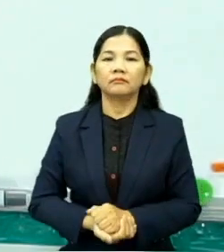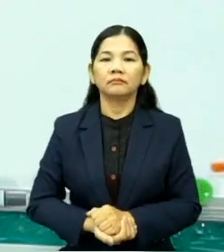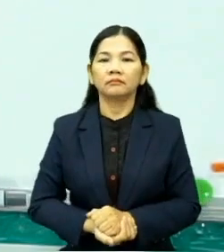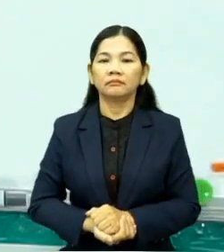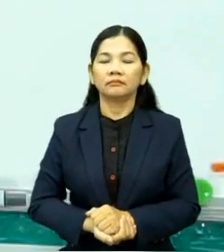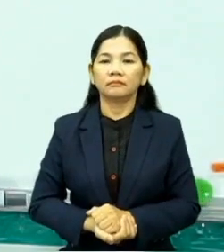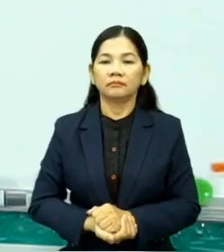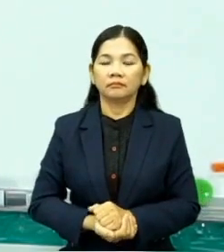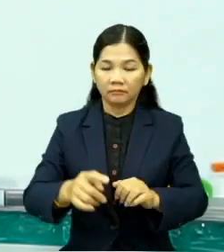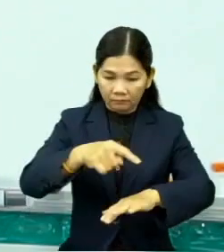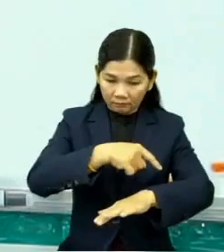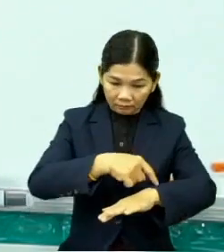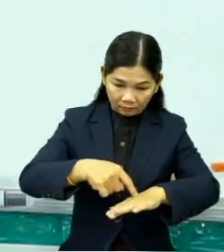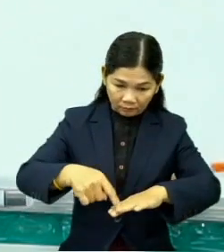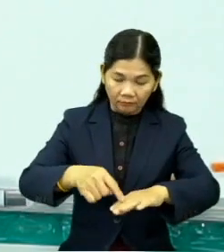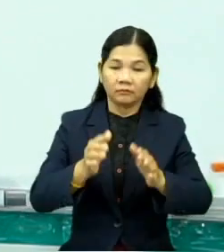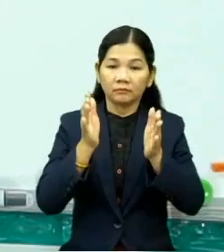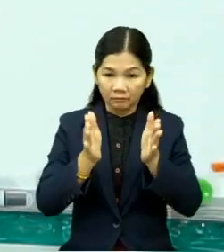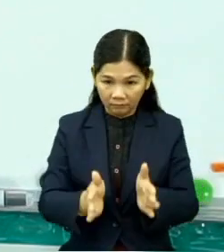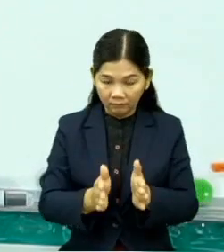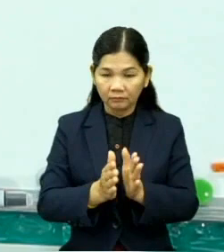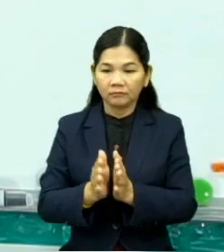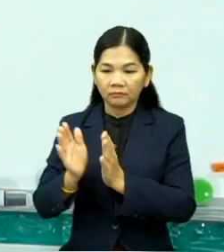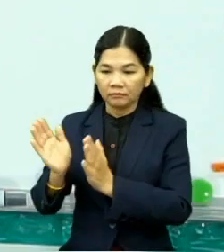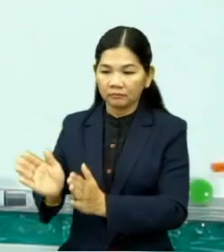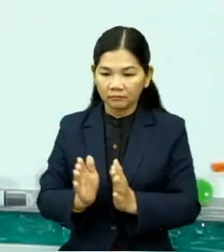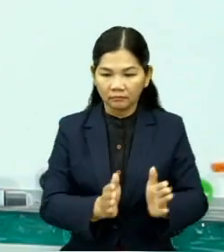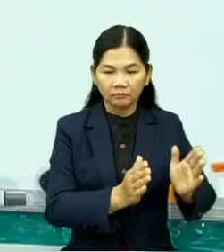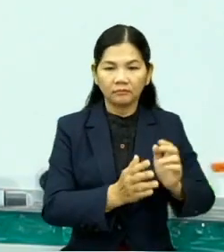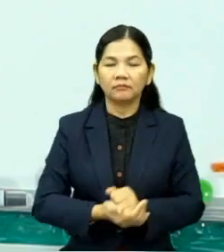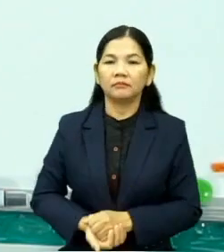អ្នកនិពន្ធរៀបចំ